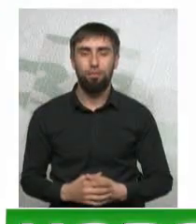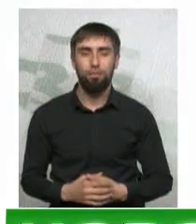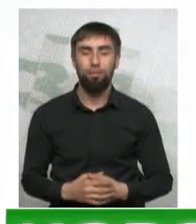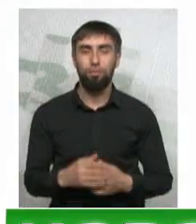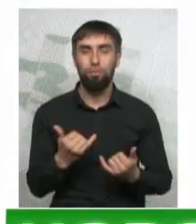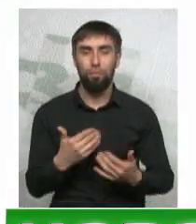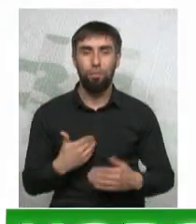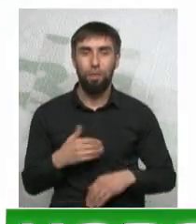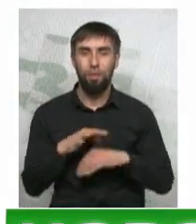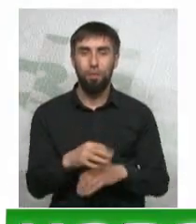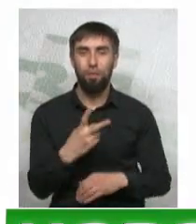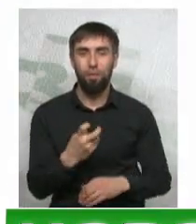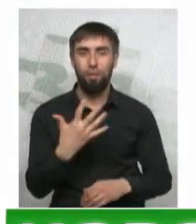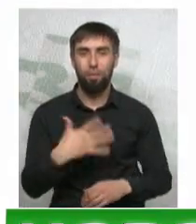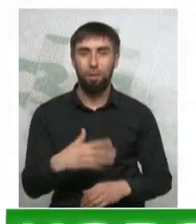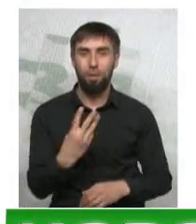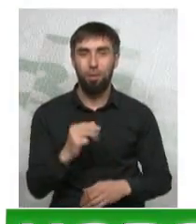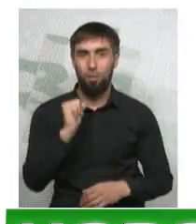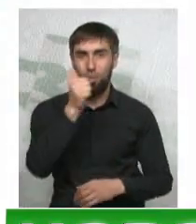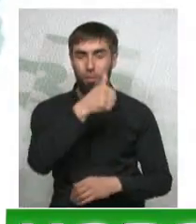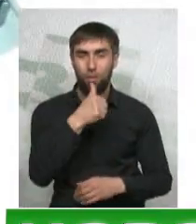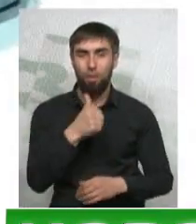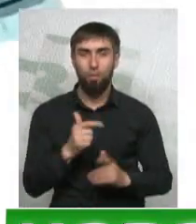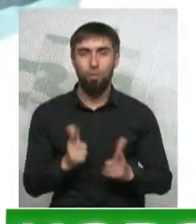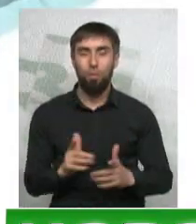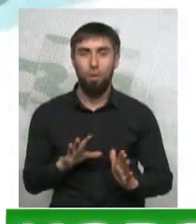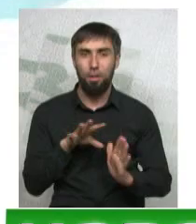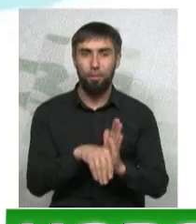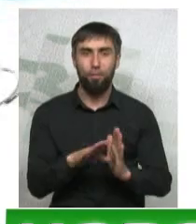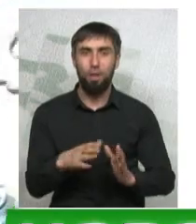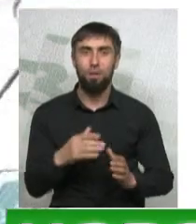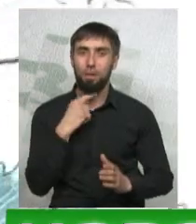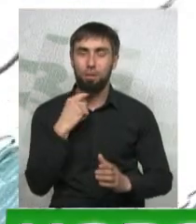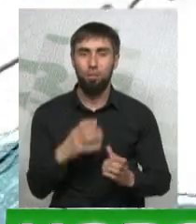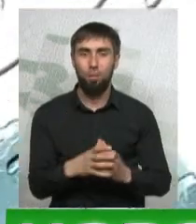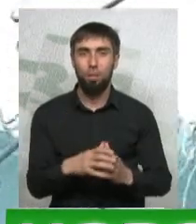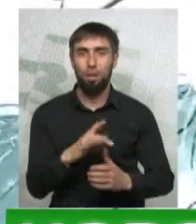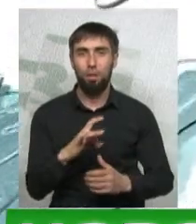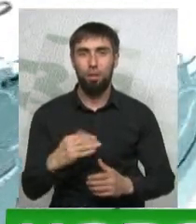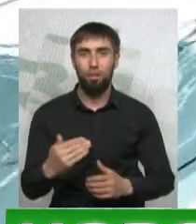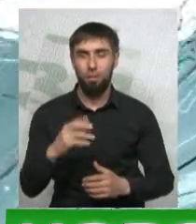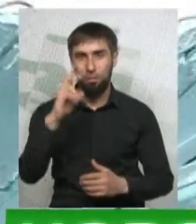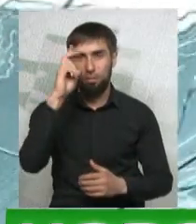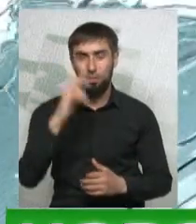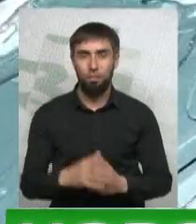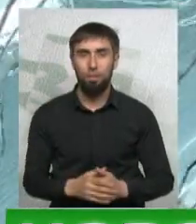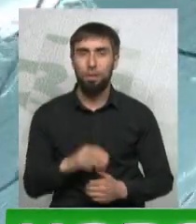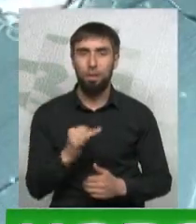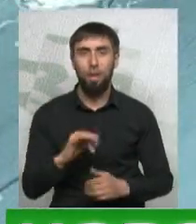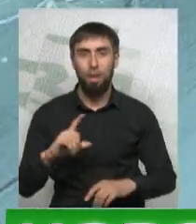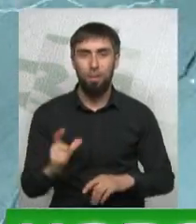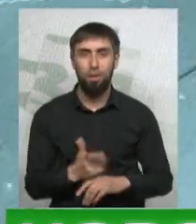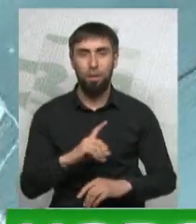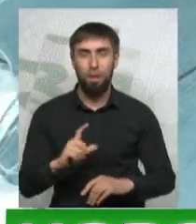Привет Сегодня Мы отмечаем 253 годовщину добровольного вхождения Ингушетии в состав Российского государства и